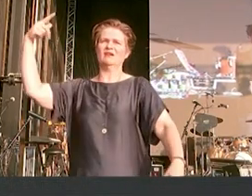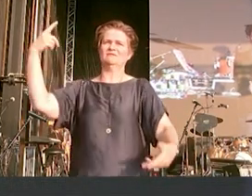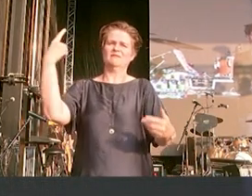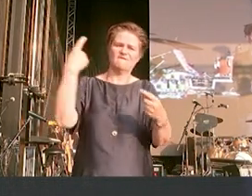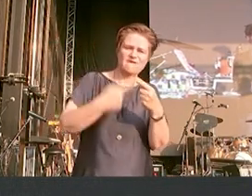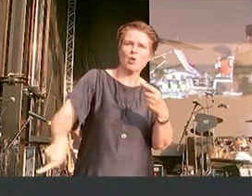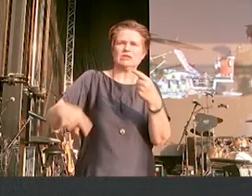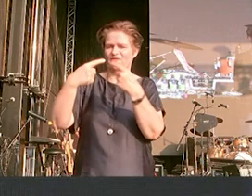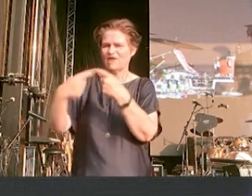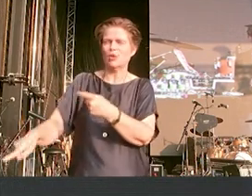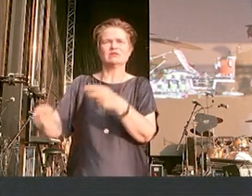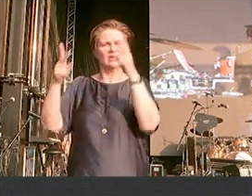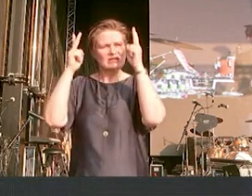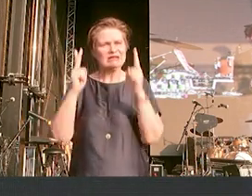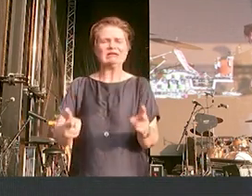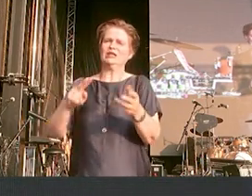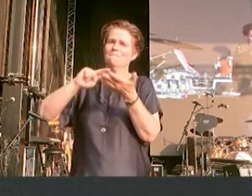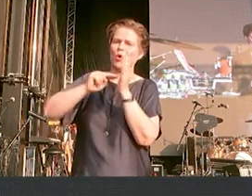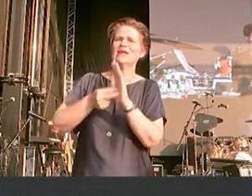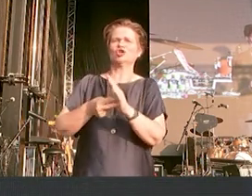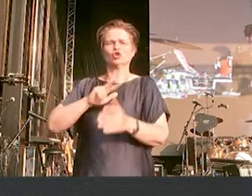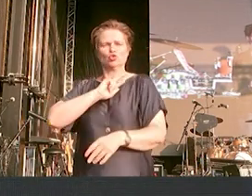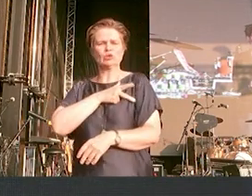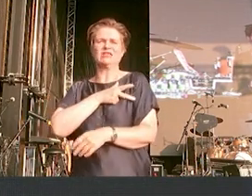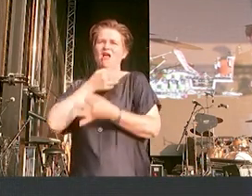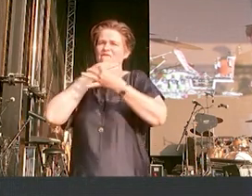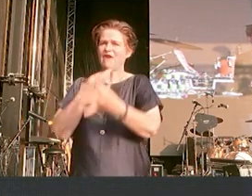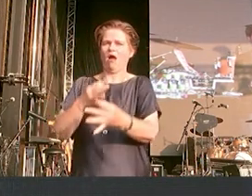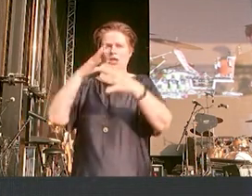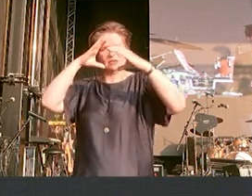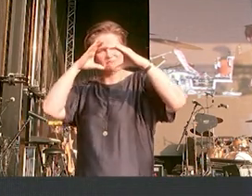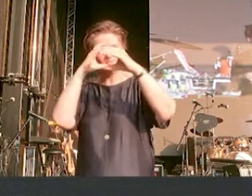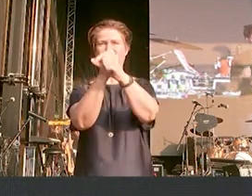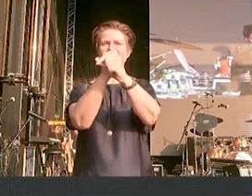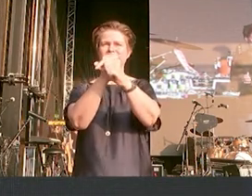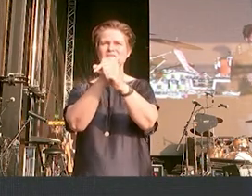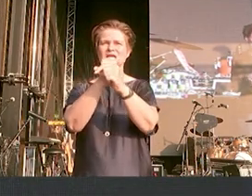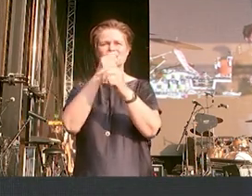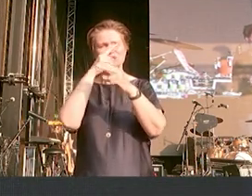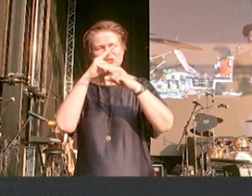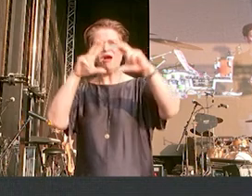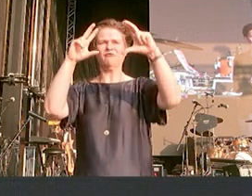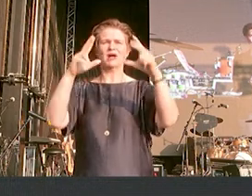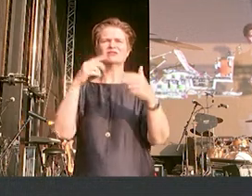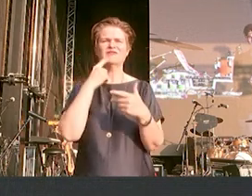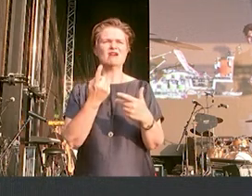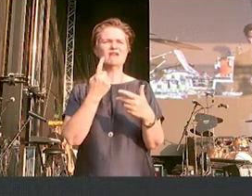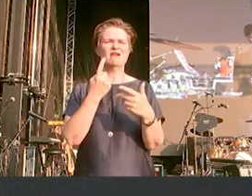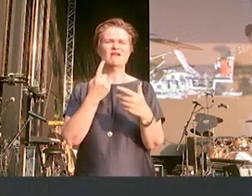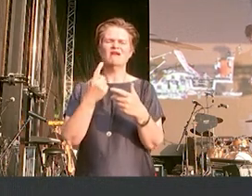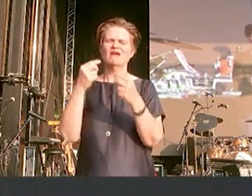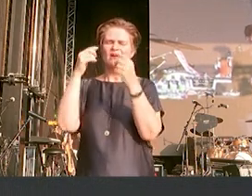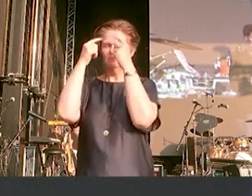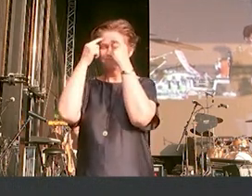den ernsthaften politischen und sozialen Fragen unserer Gegenwart beschäftigen könnten. Wir verlieren in der Abwehr von